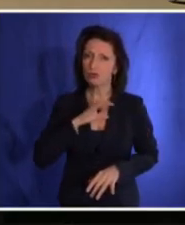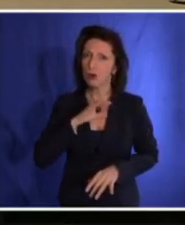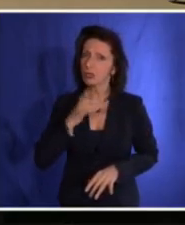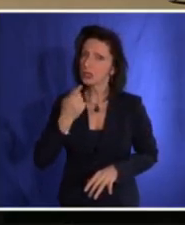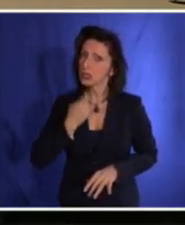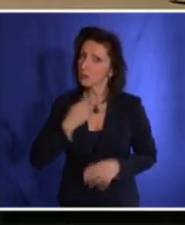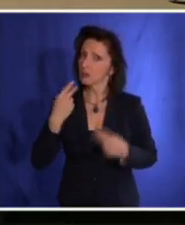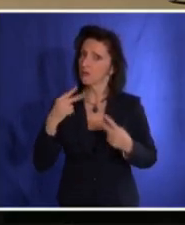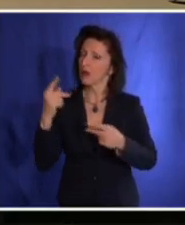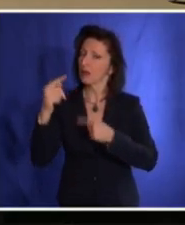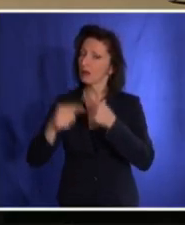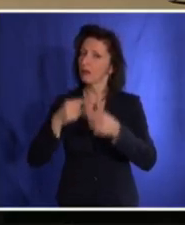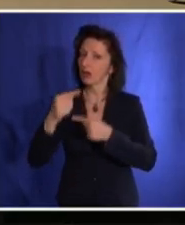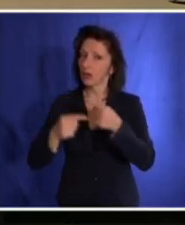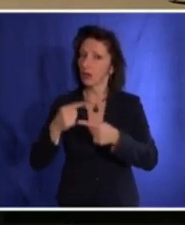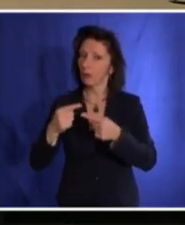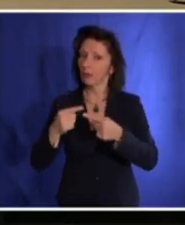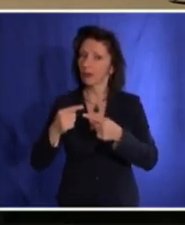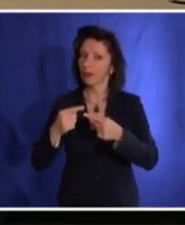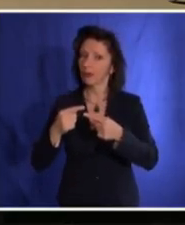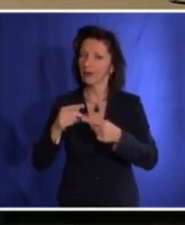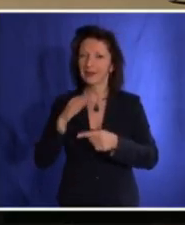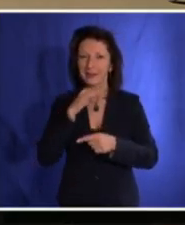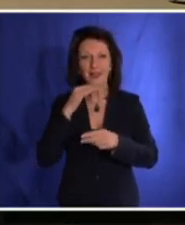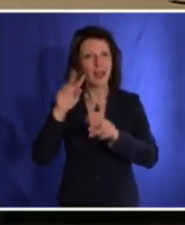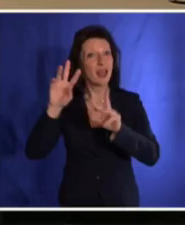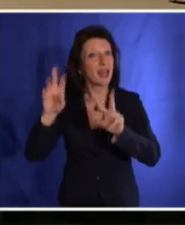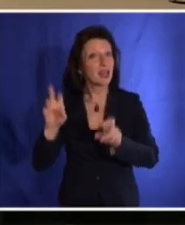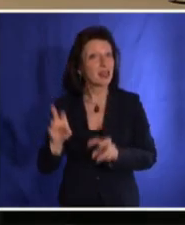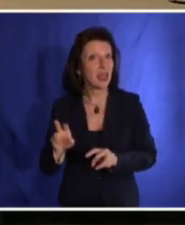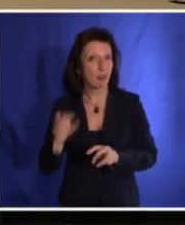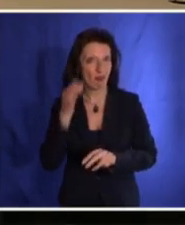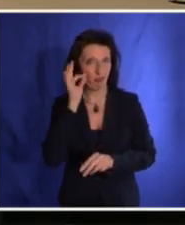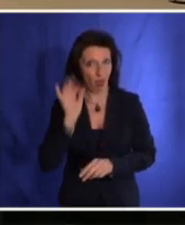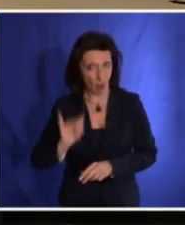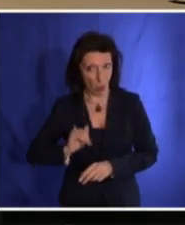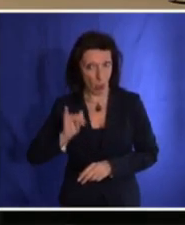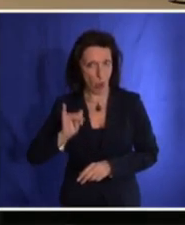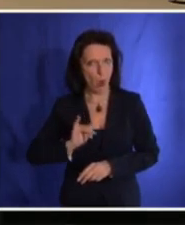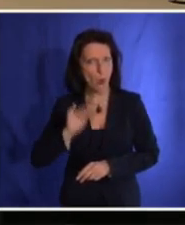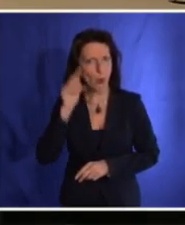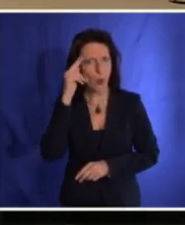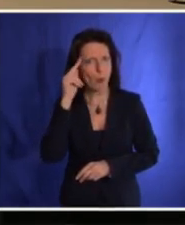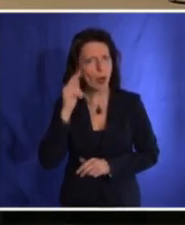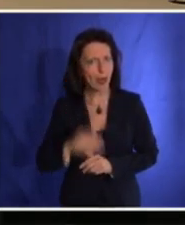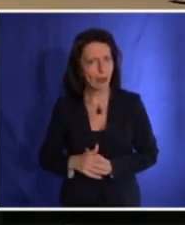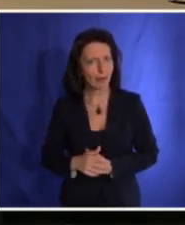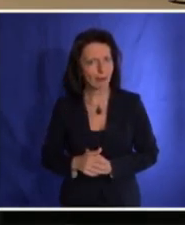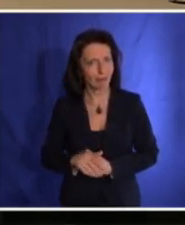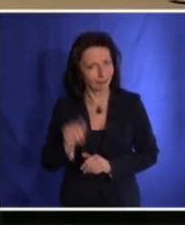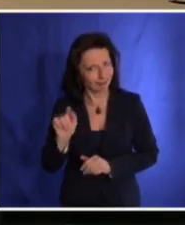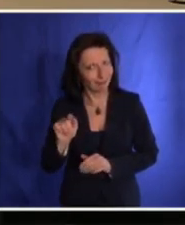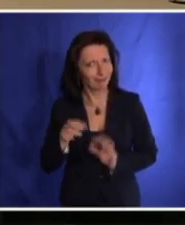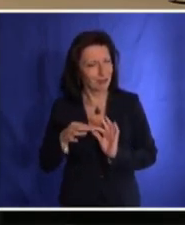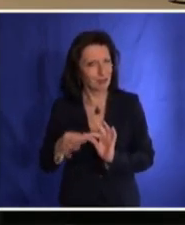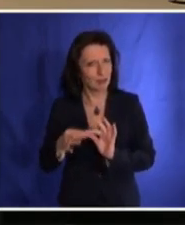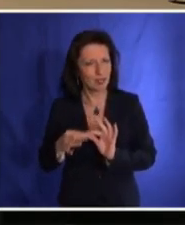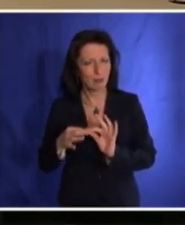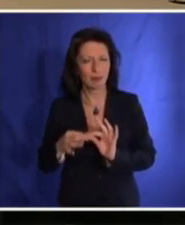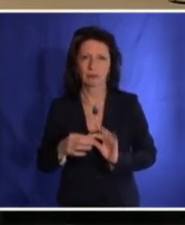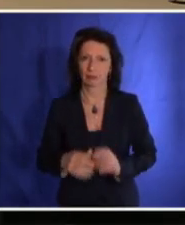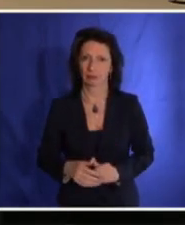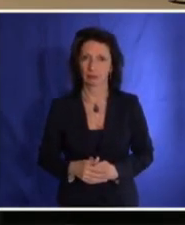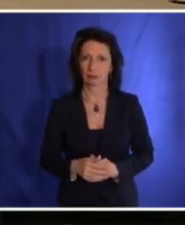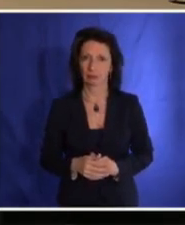weiterzuentwickeln? Viele Fragen, die junge Frauen heute stellen, kommen genau aus dem Bereich. Und wenn